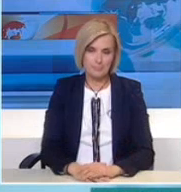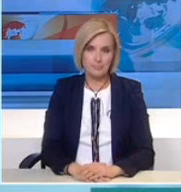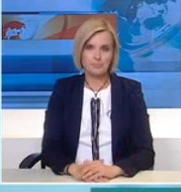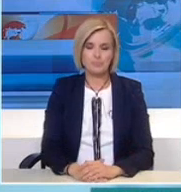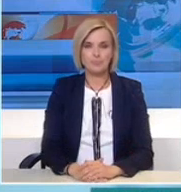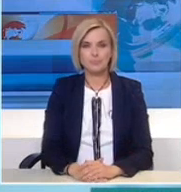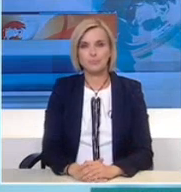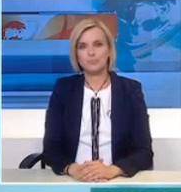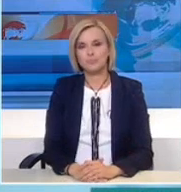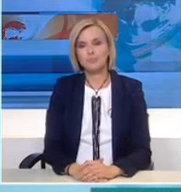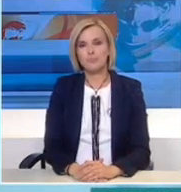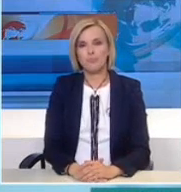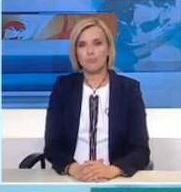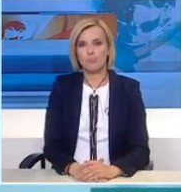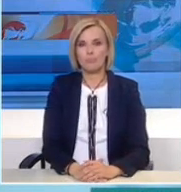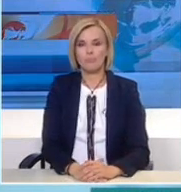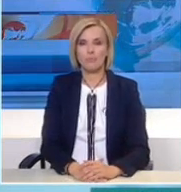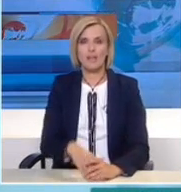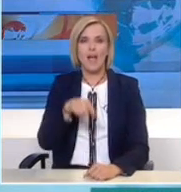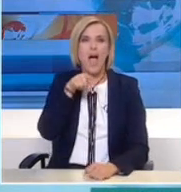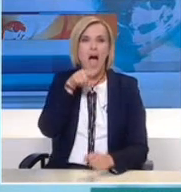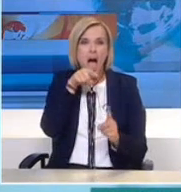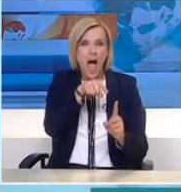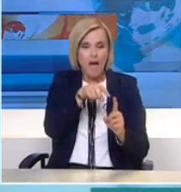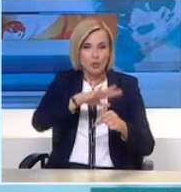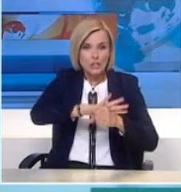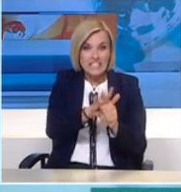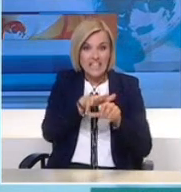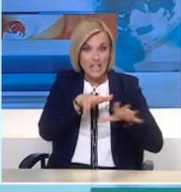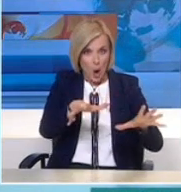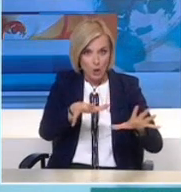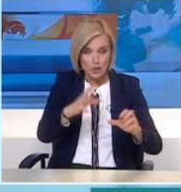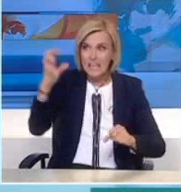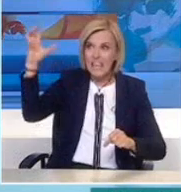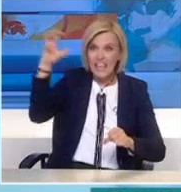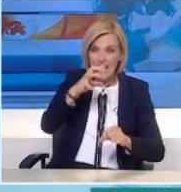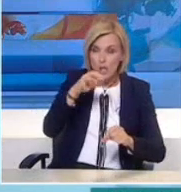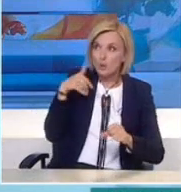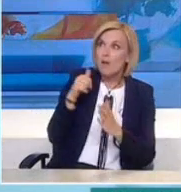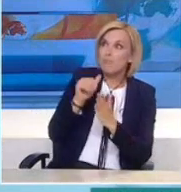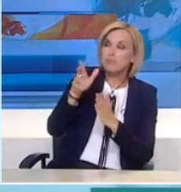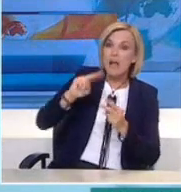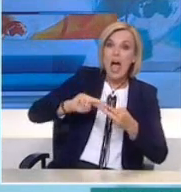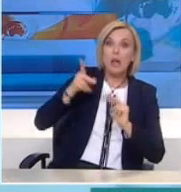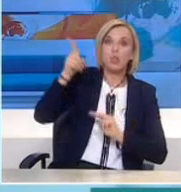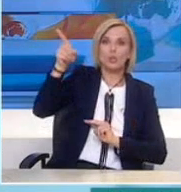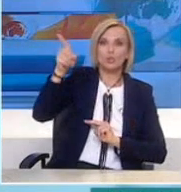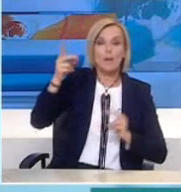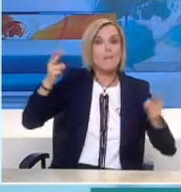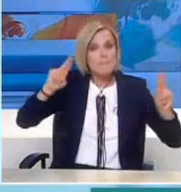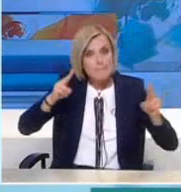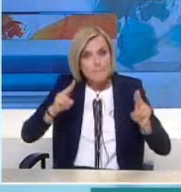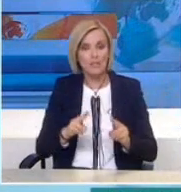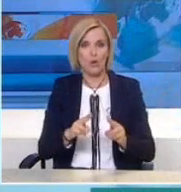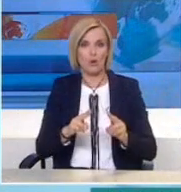Η έκθεση του ιού στην ηλιακή ακτινοβολία φαίνεται ότι βοηθάει στη μείωση της παρουσίας του ιού στο περιβάλλον. Αυτό είναι κάτι που